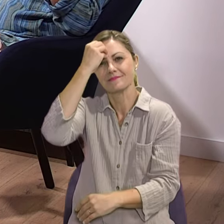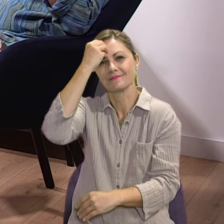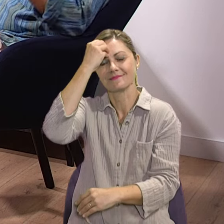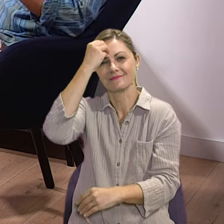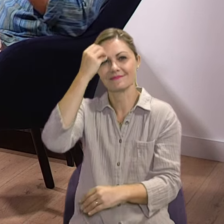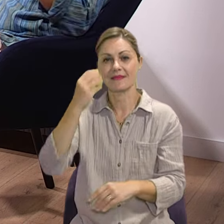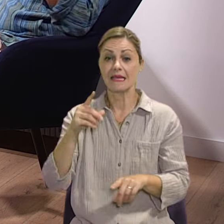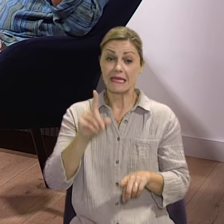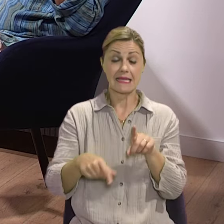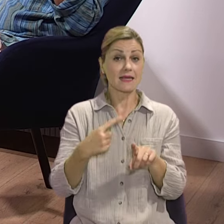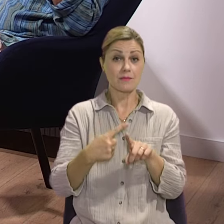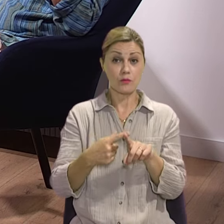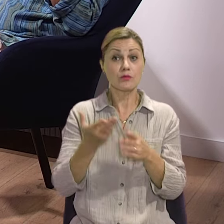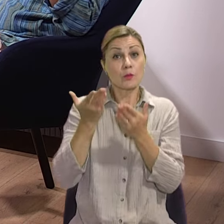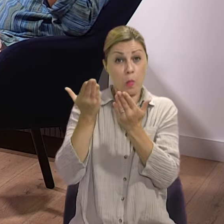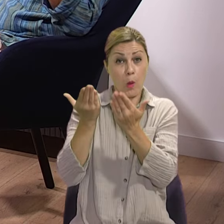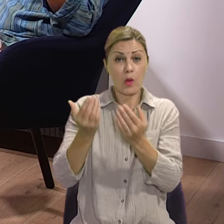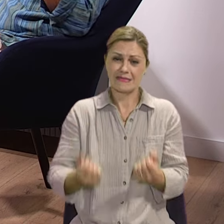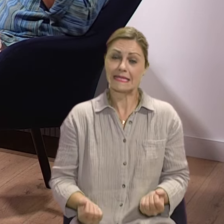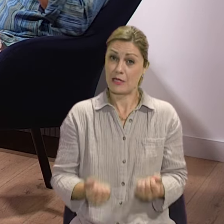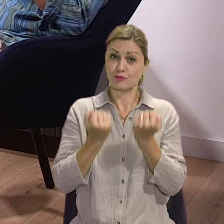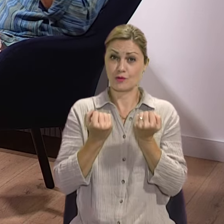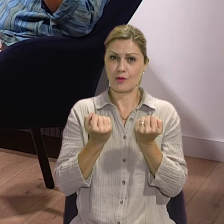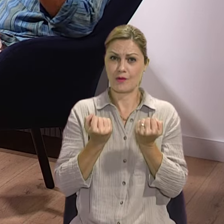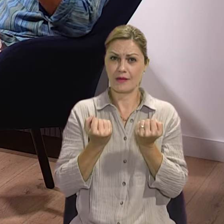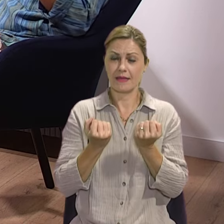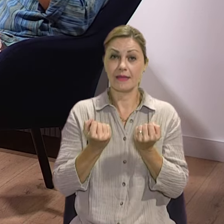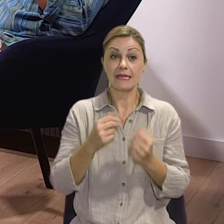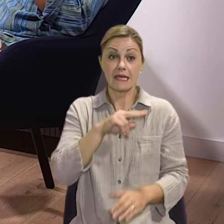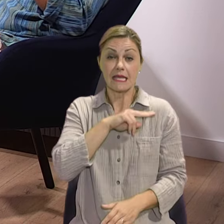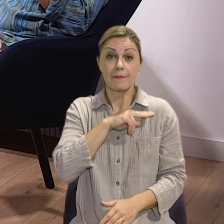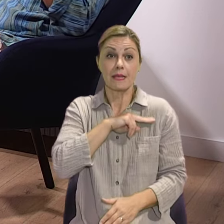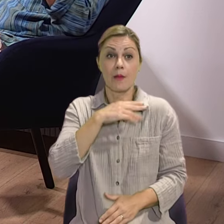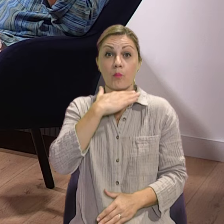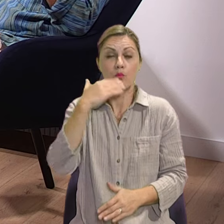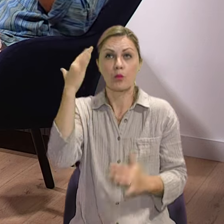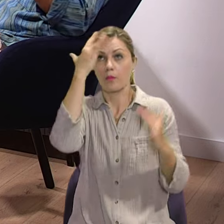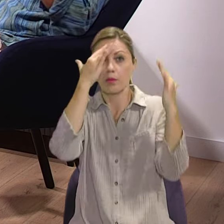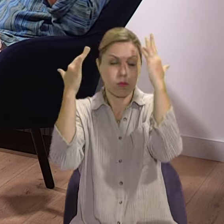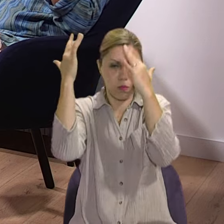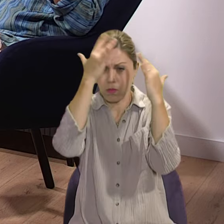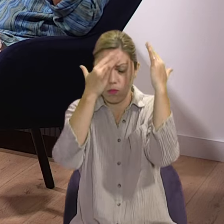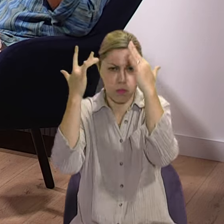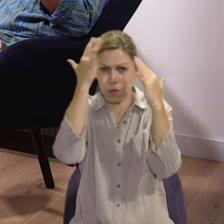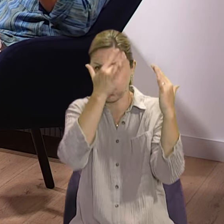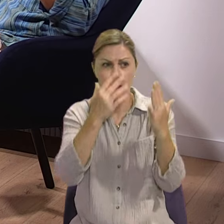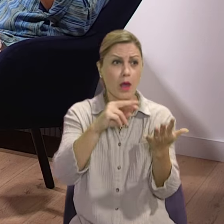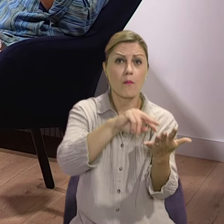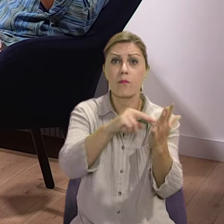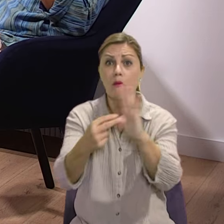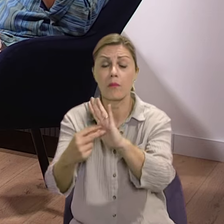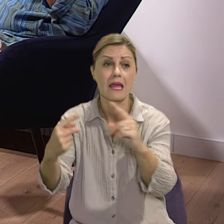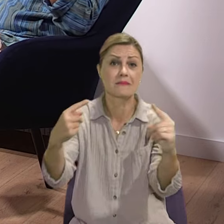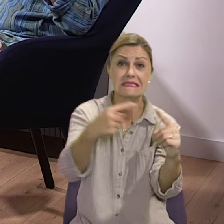koji put je teško osjetiti, koji put imaš ovih i onih problema i na izvedbi i sa